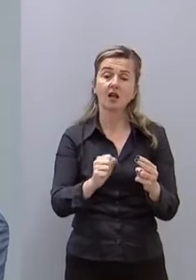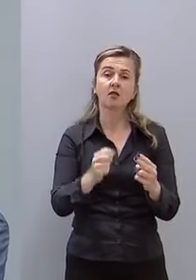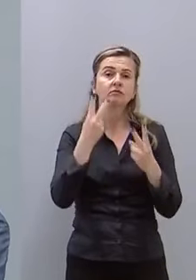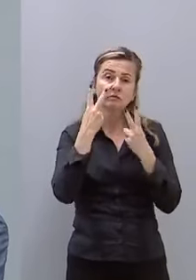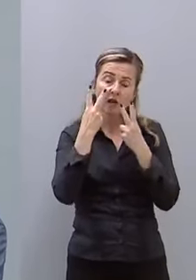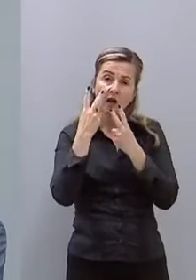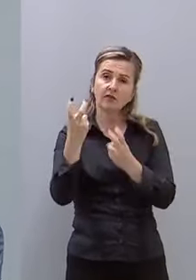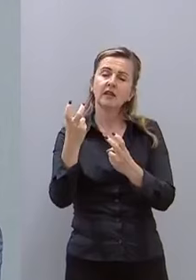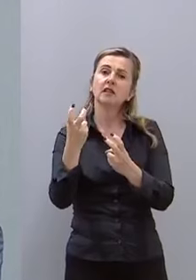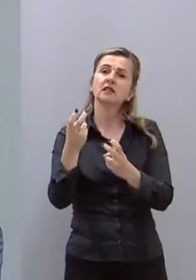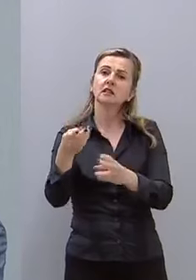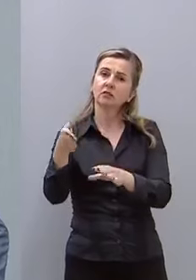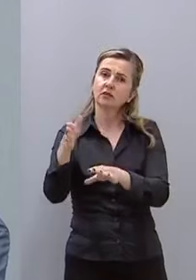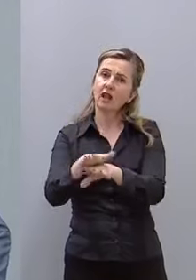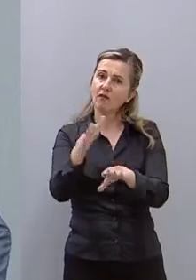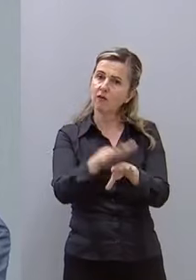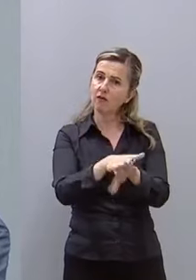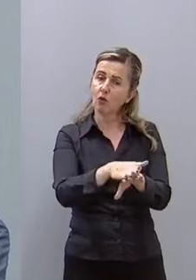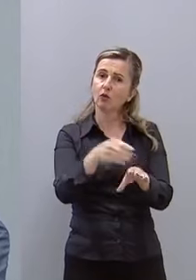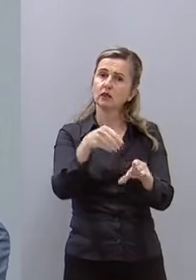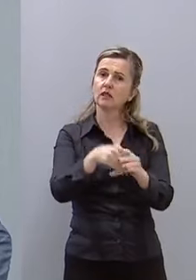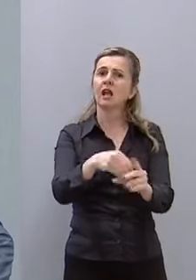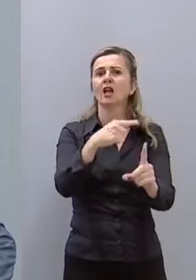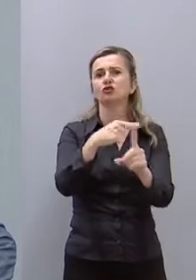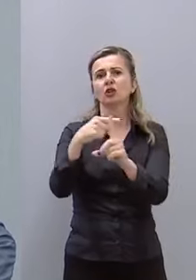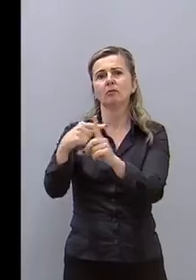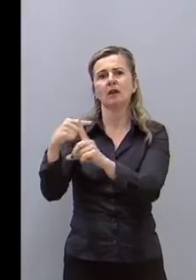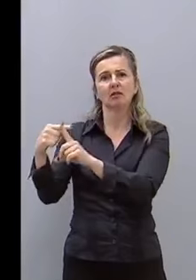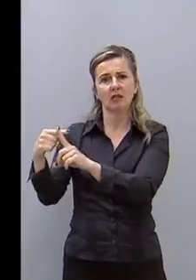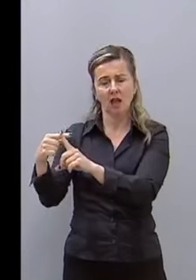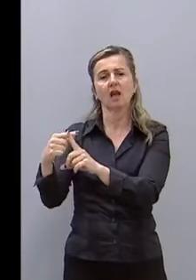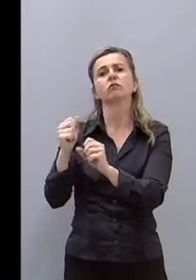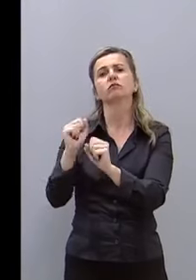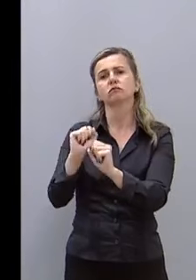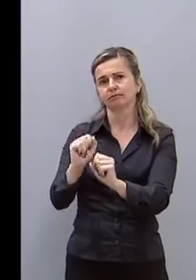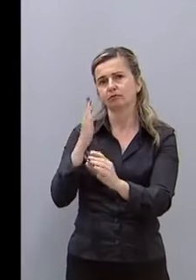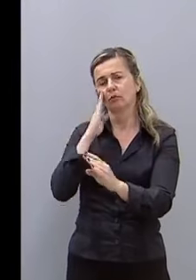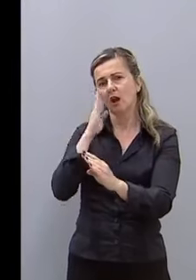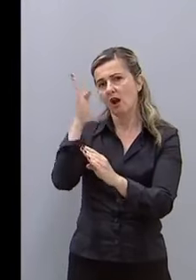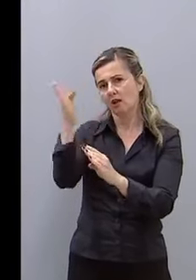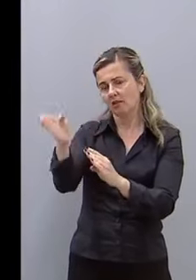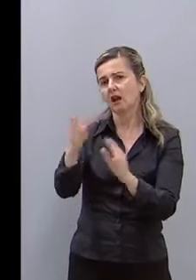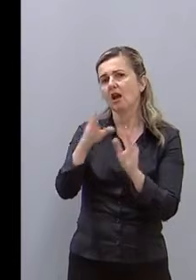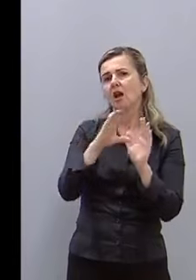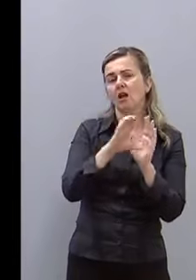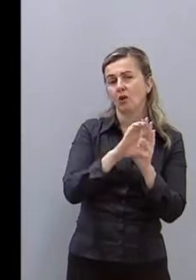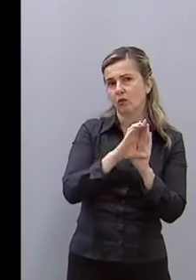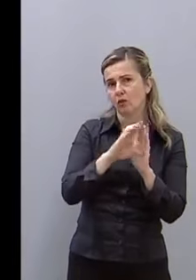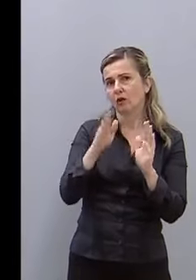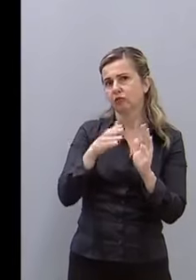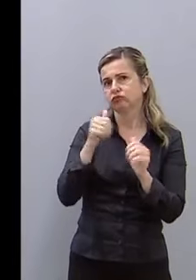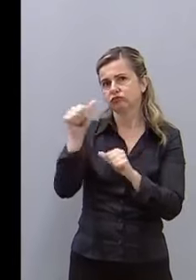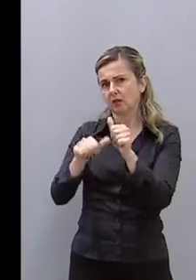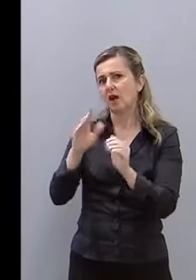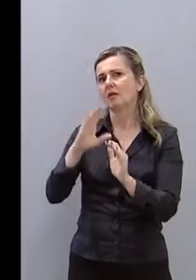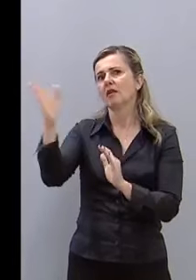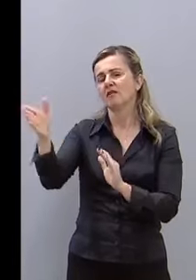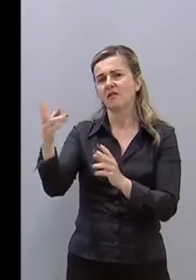la visita ai defunti nei cimiteri quindi tu puoi andare da un cimitero a del tuo comune ad un altro cimitero